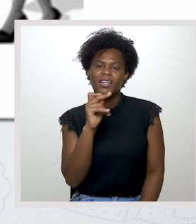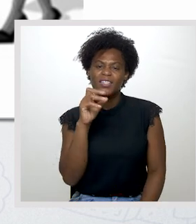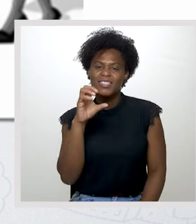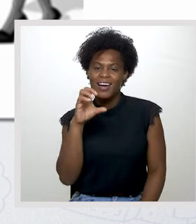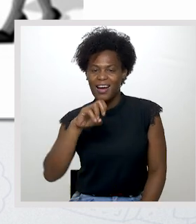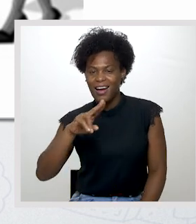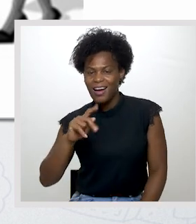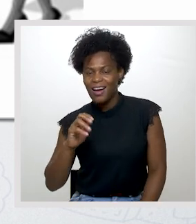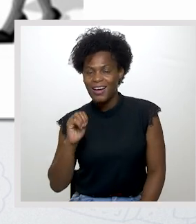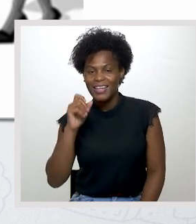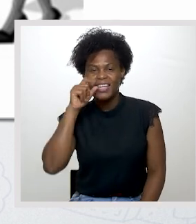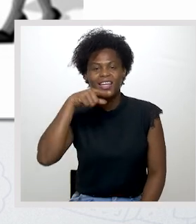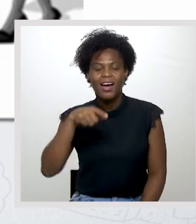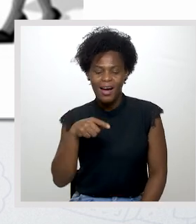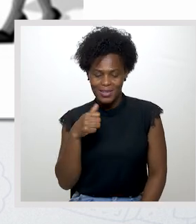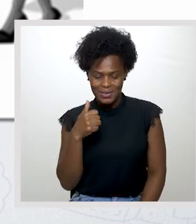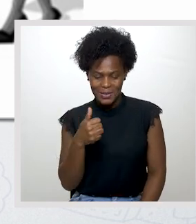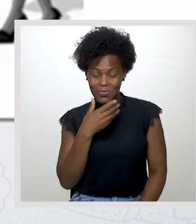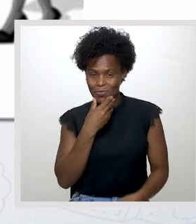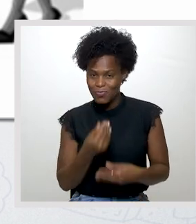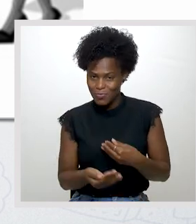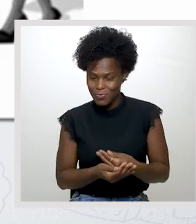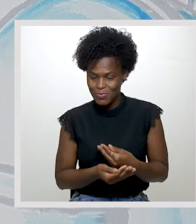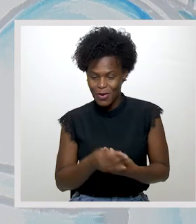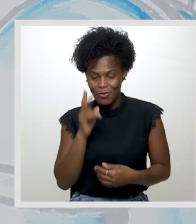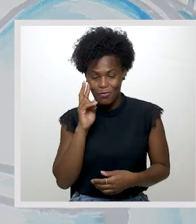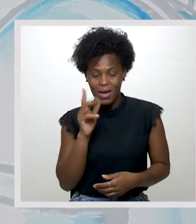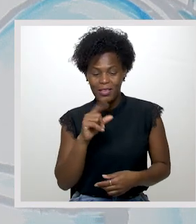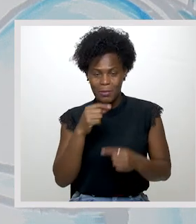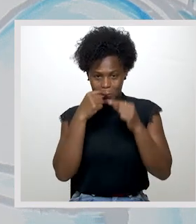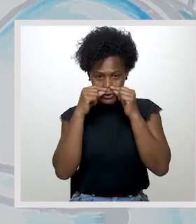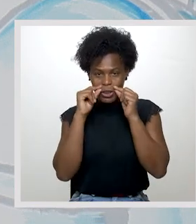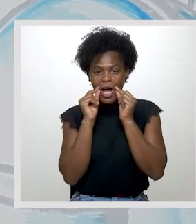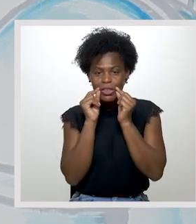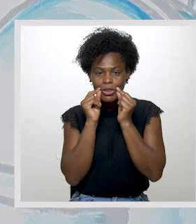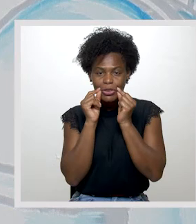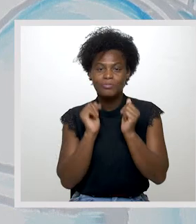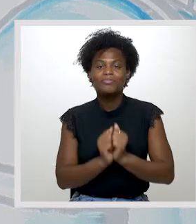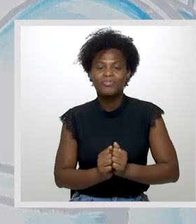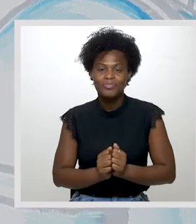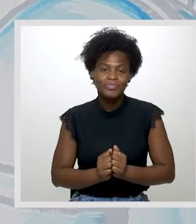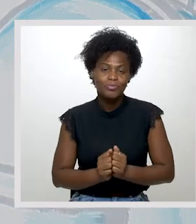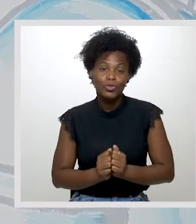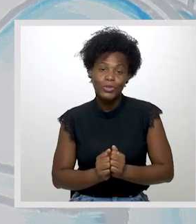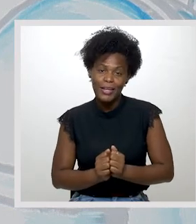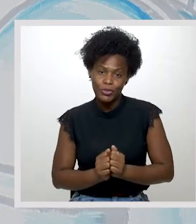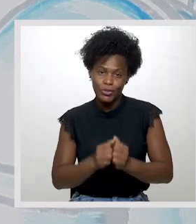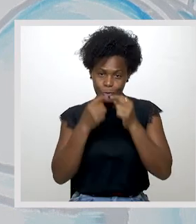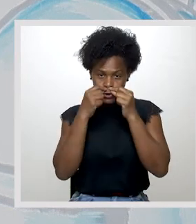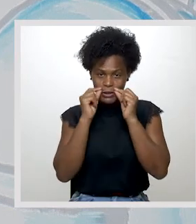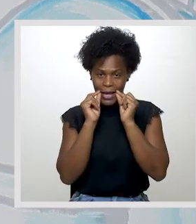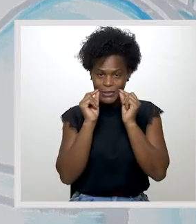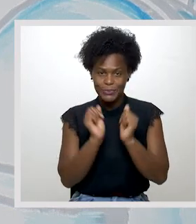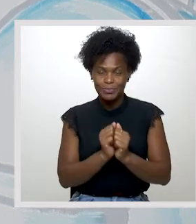Jacques? Très bien, il est âgé, vous voyez, et il a une moustache.